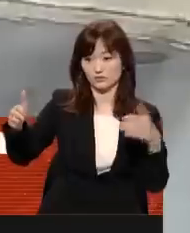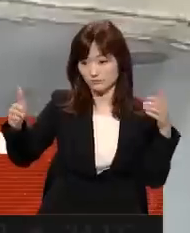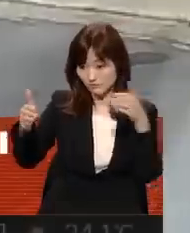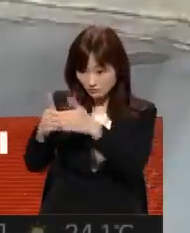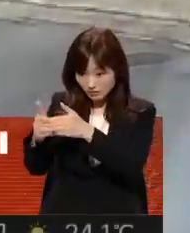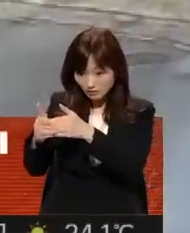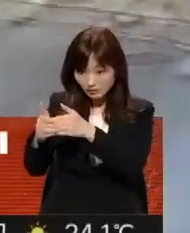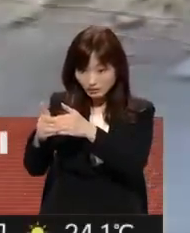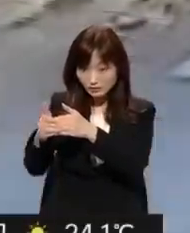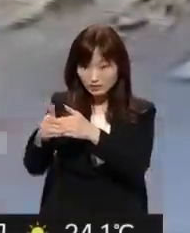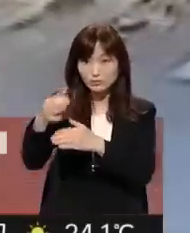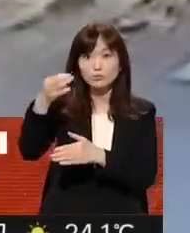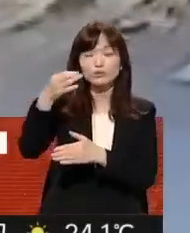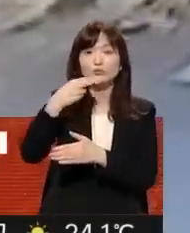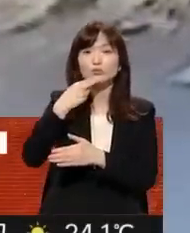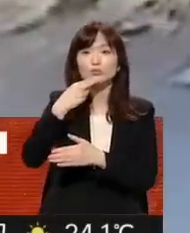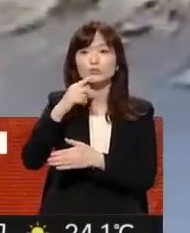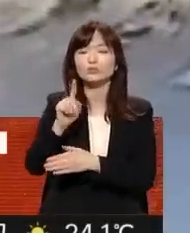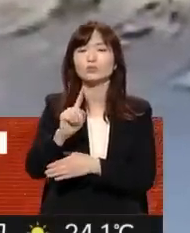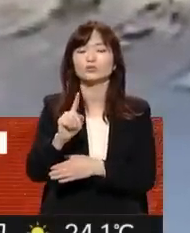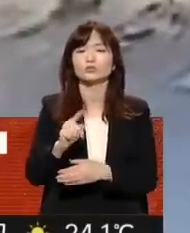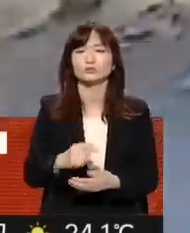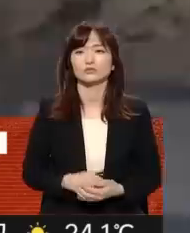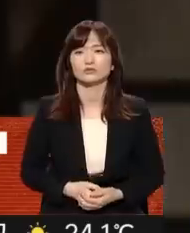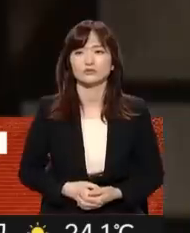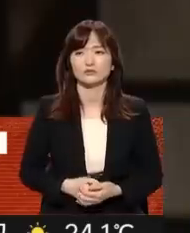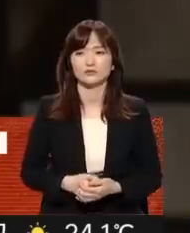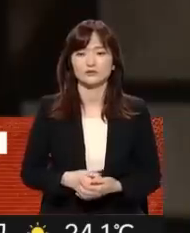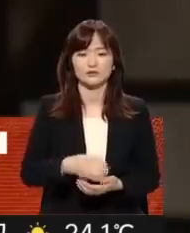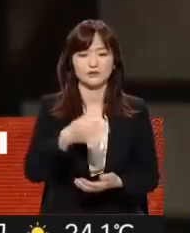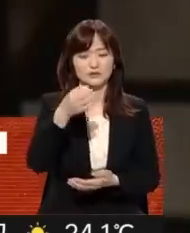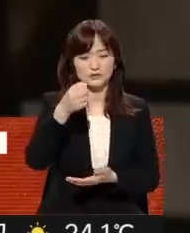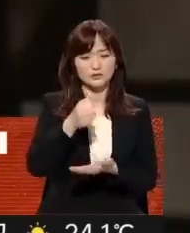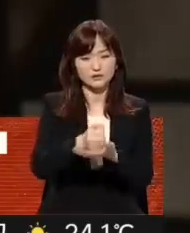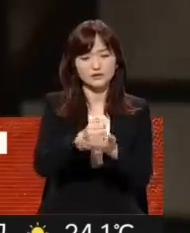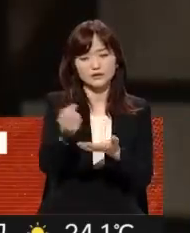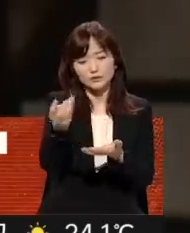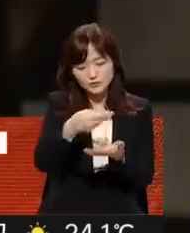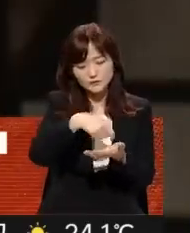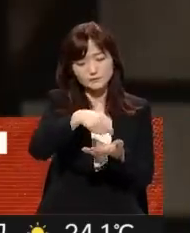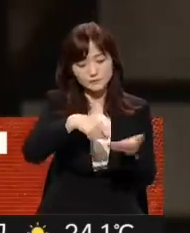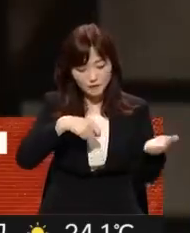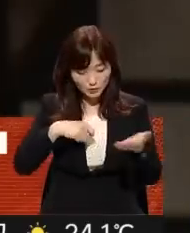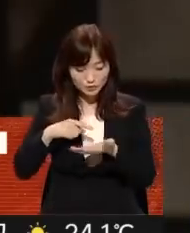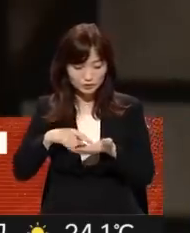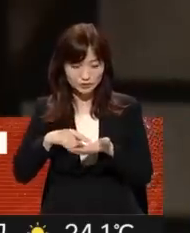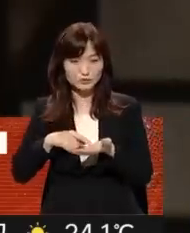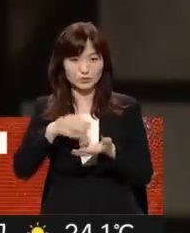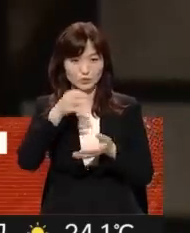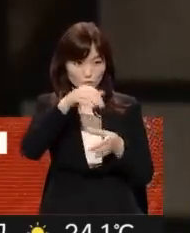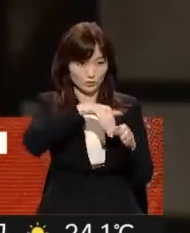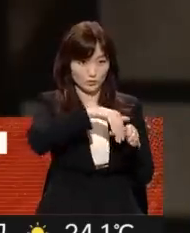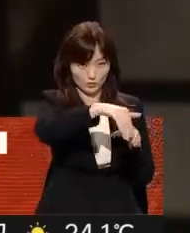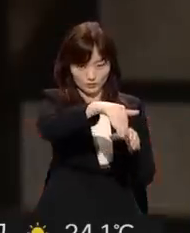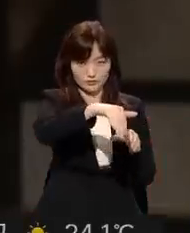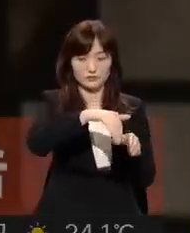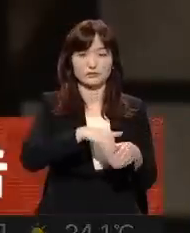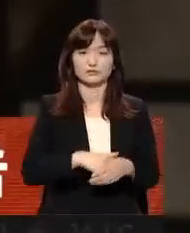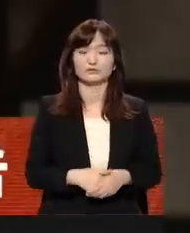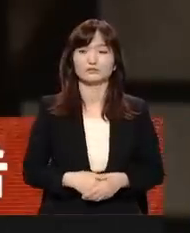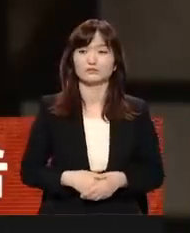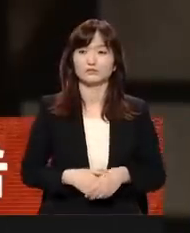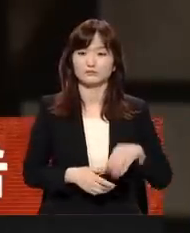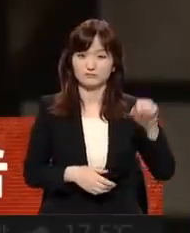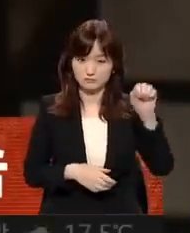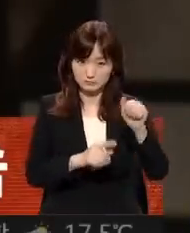진짜 잔액이 없네. 그러면 어떻게 했겠어요? 그 계좌로 적어주시면 제가 계좌로 보내드리겠습니다. 라고 하고 난 다음에 이